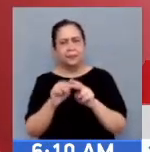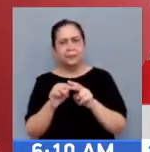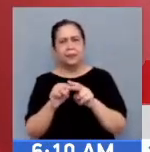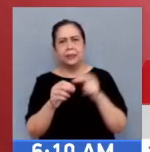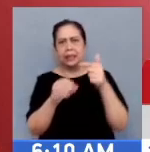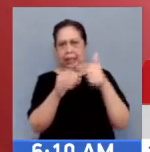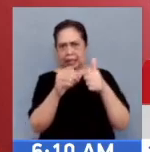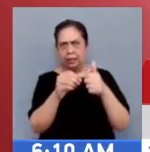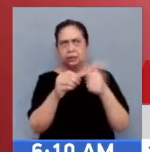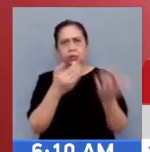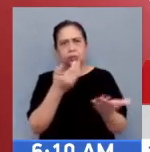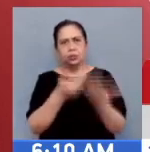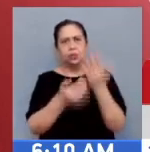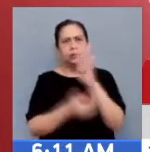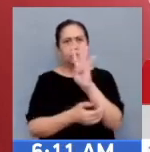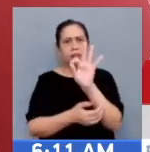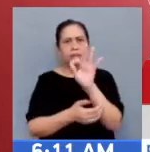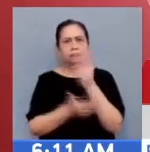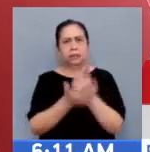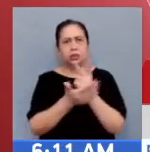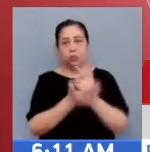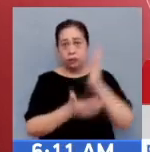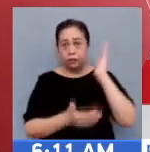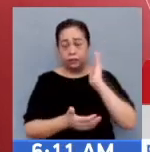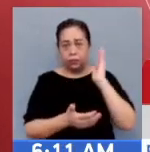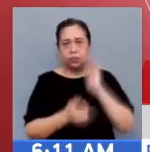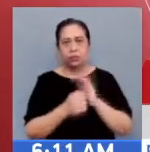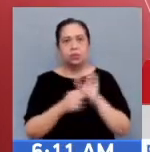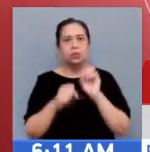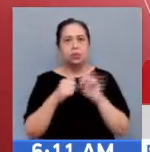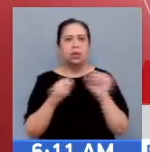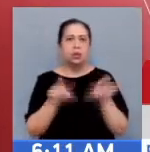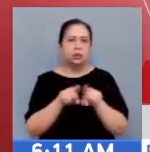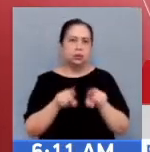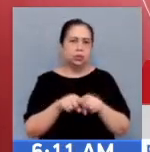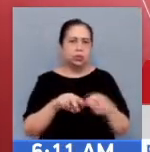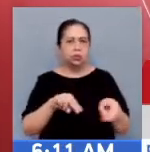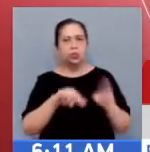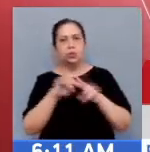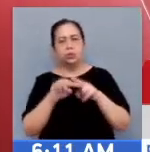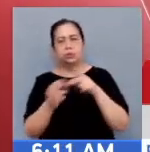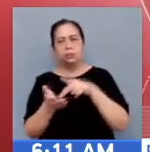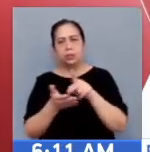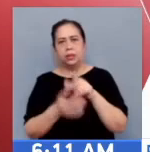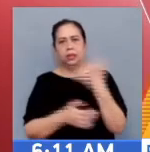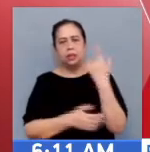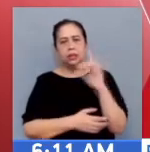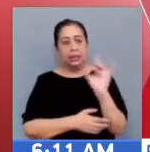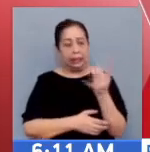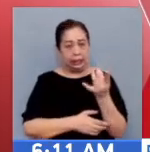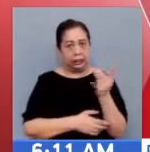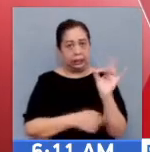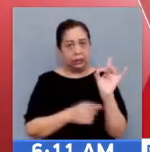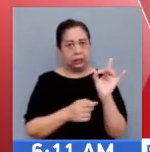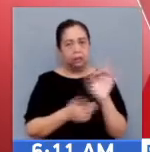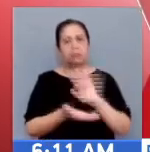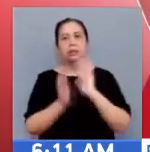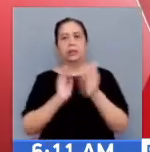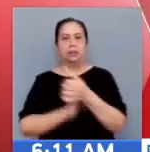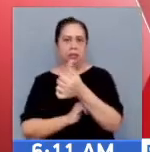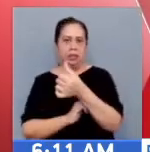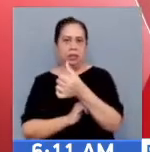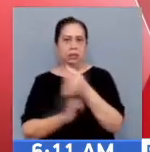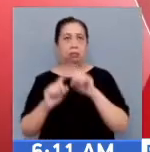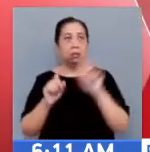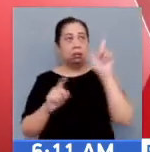ng 49 pesos. Kaya't nagkaroon din ng pagtataas mula doon sa 8 ay naging 10 pesos. Pero nung bumaba,